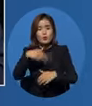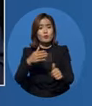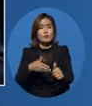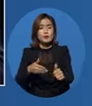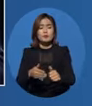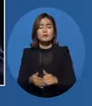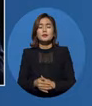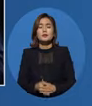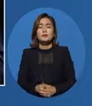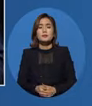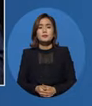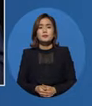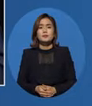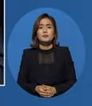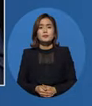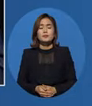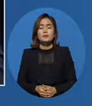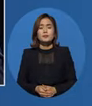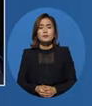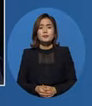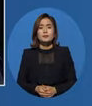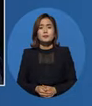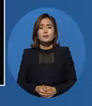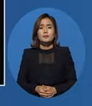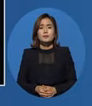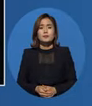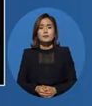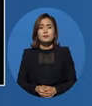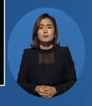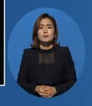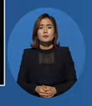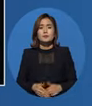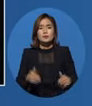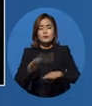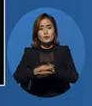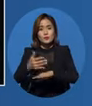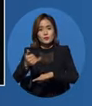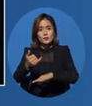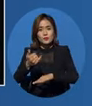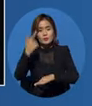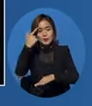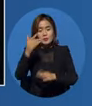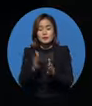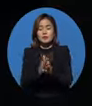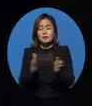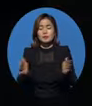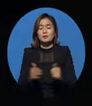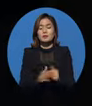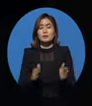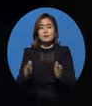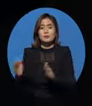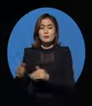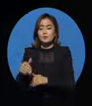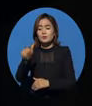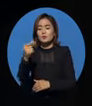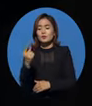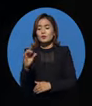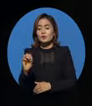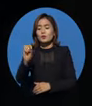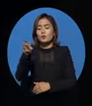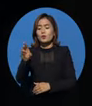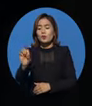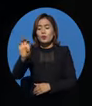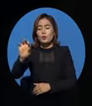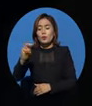바라구요 쑤 더 평일 우리 줘 있다 걷지도 무심코 말수 같죠 우리조 홍영표 굽 업계